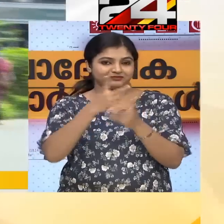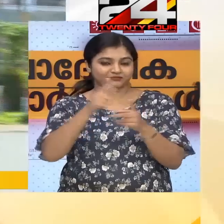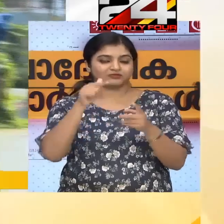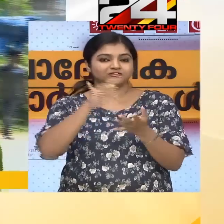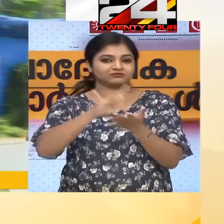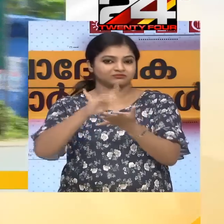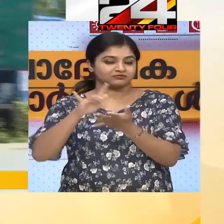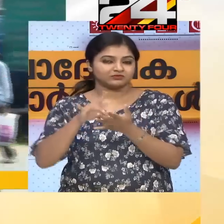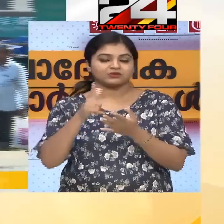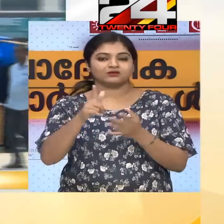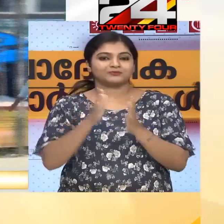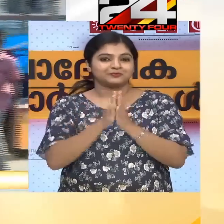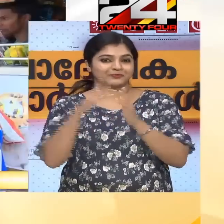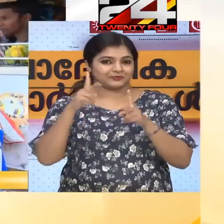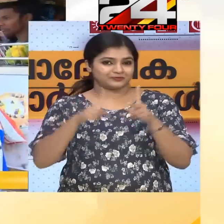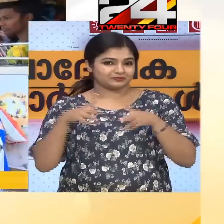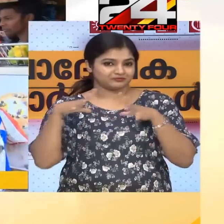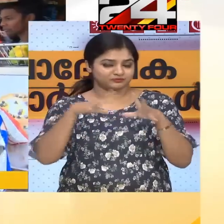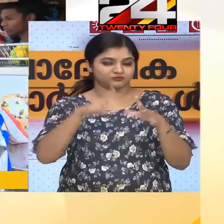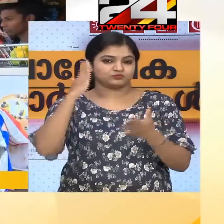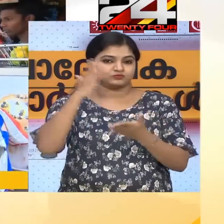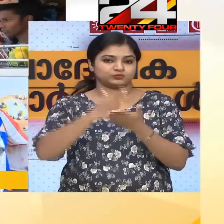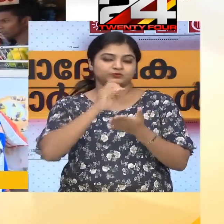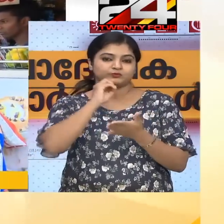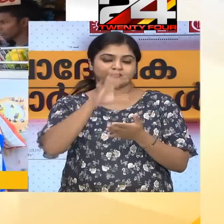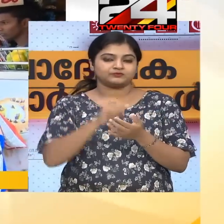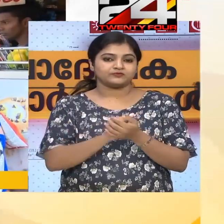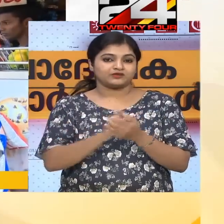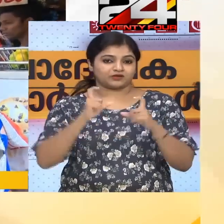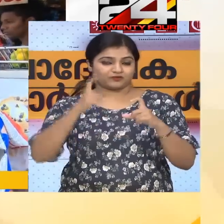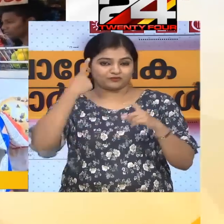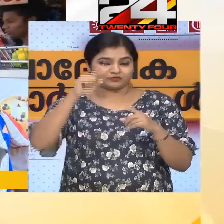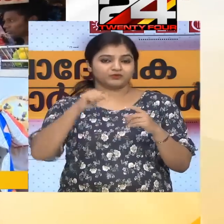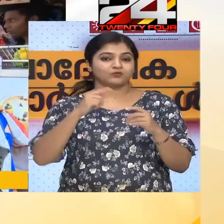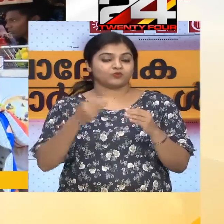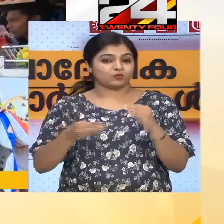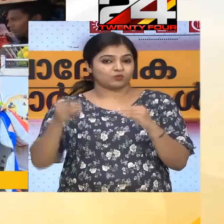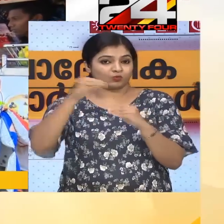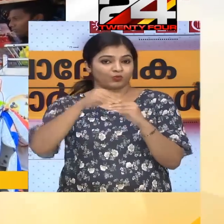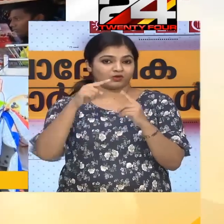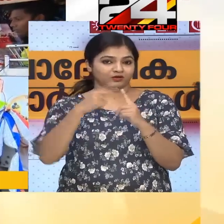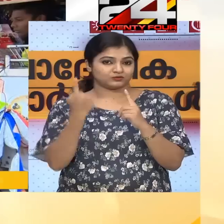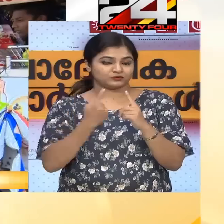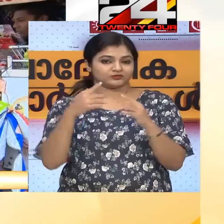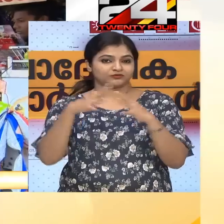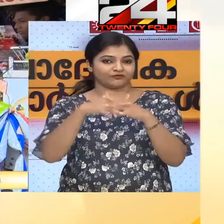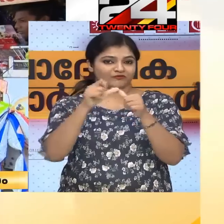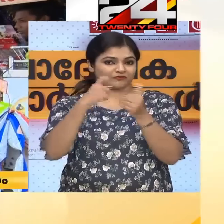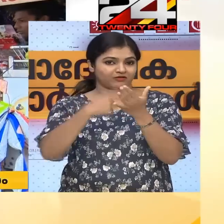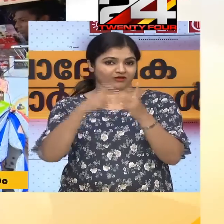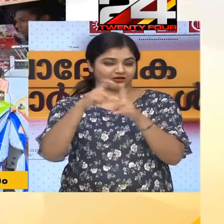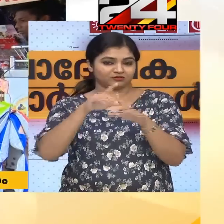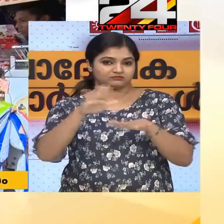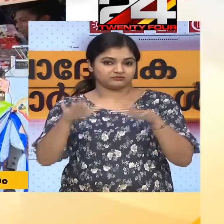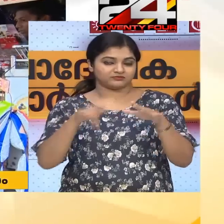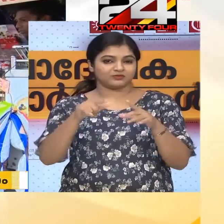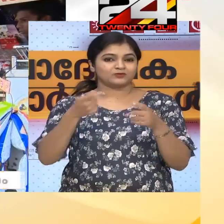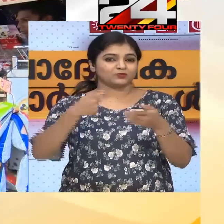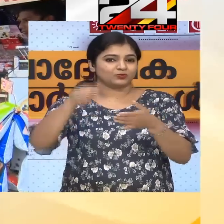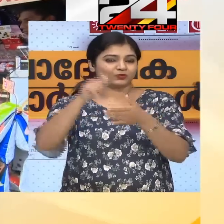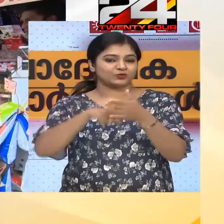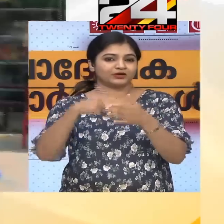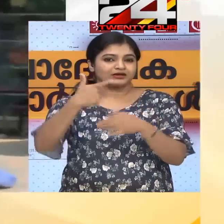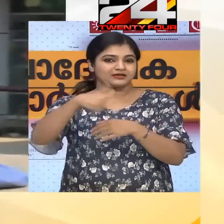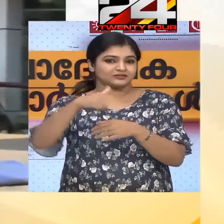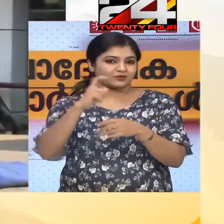അറിയിപ്പ് ഉണ്ടാകുന്നതുവരെ തീർത്ഥാടനത്തിന് വിലക്കുണ്ടാകും. മുൻകരുതൽ എന്ന നിലയിൽ കൂടുതൽ ഐസൊലേഷൻ വാർഡുകൾ സജ്ജീകരിക്കുന്നതിന്റെ ഭാഗമായി പൂട്ടിക്കിടക്കുന്ന പെരുന്നാട് സ്വകാര്യ